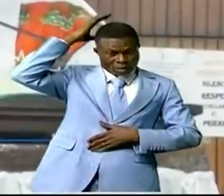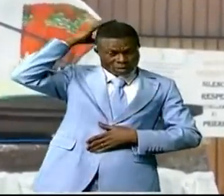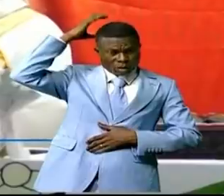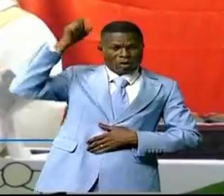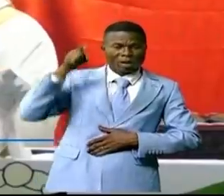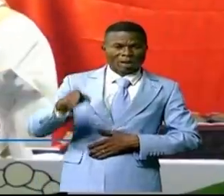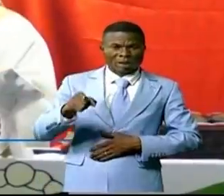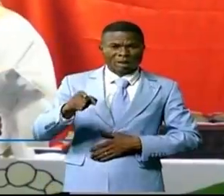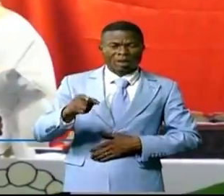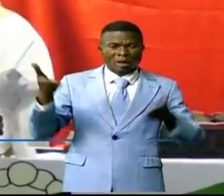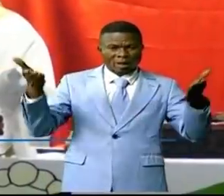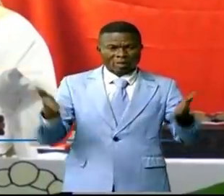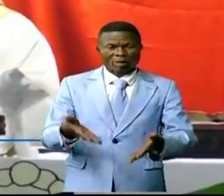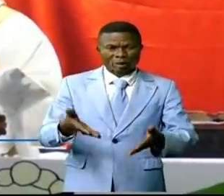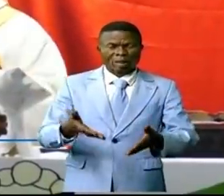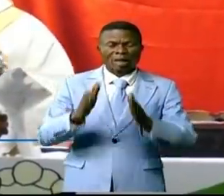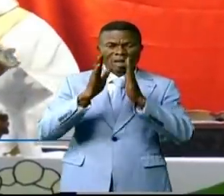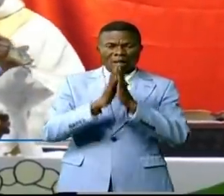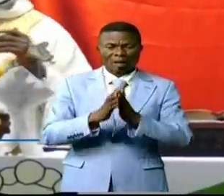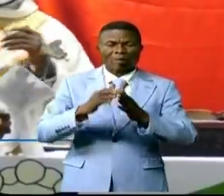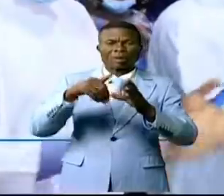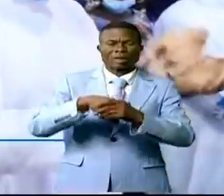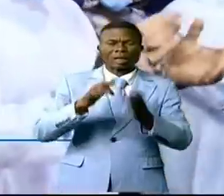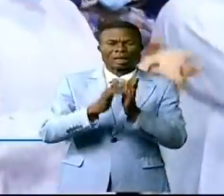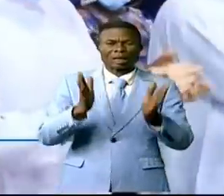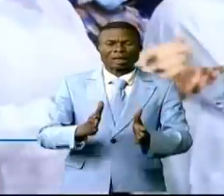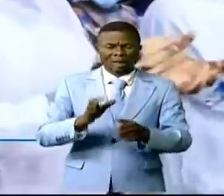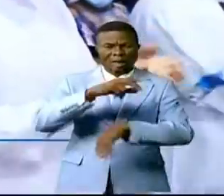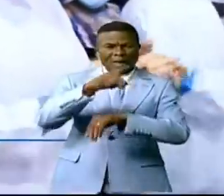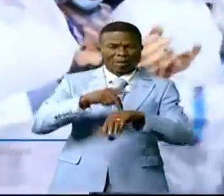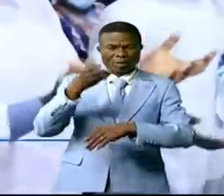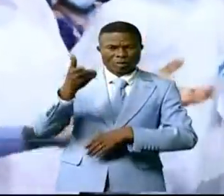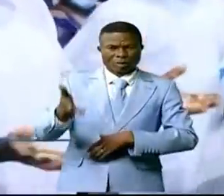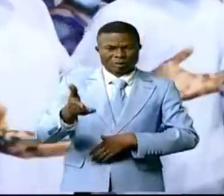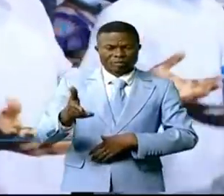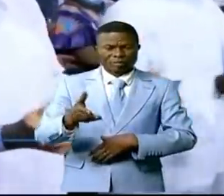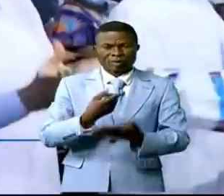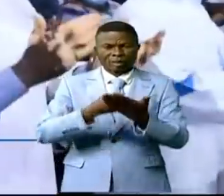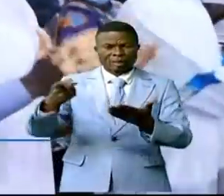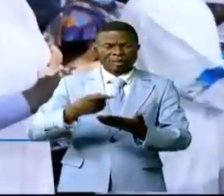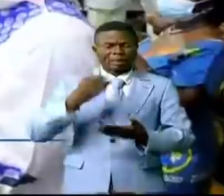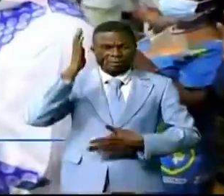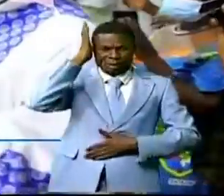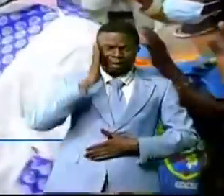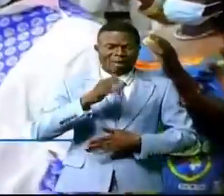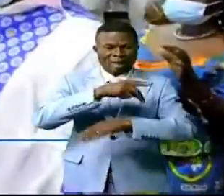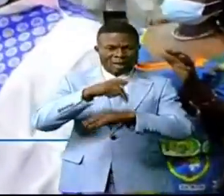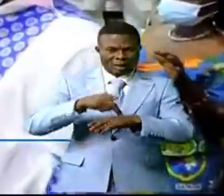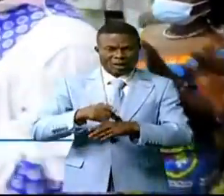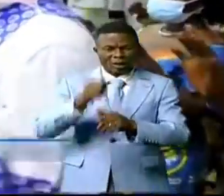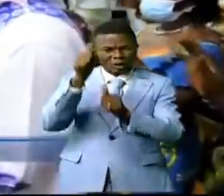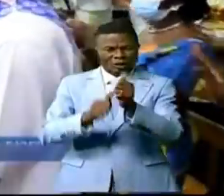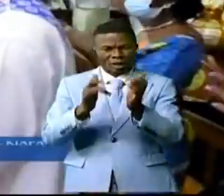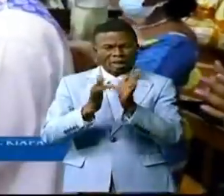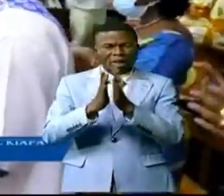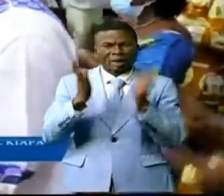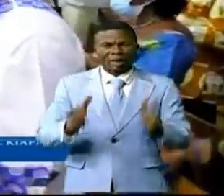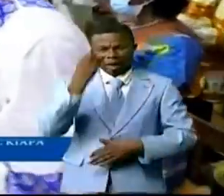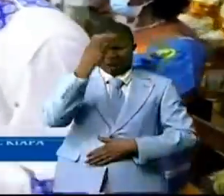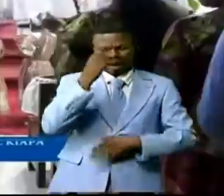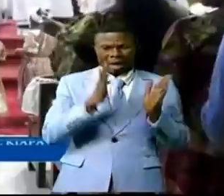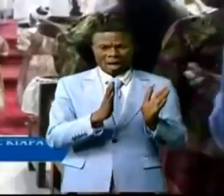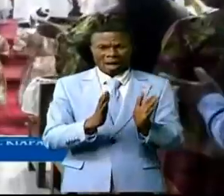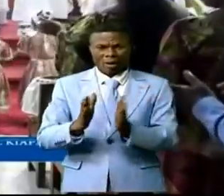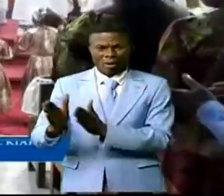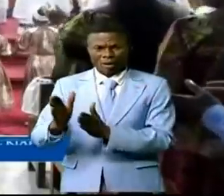Kimbeni d'être venu prier avec les chrétiens de sa paroisse. La Semaine Sainte est une période où chaque fidèle catholique se prépare